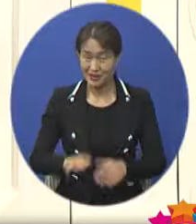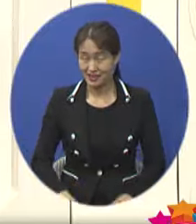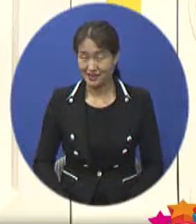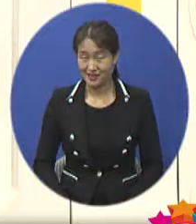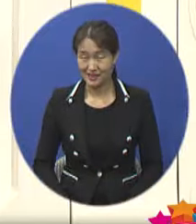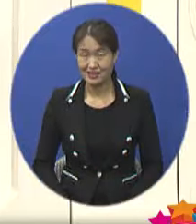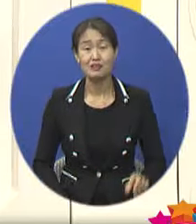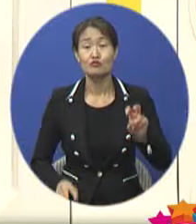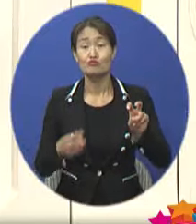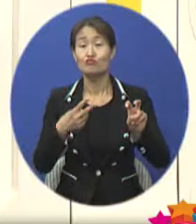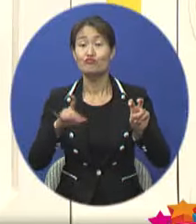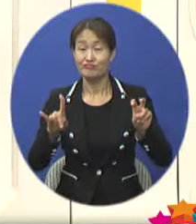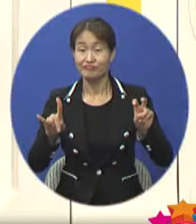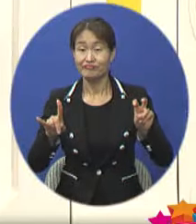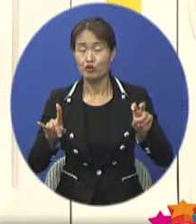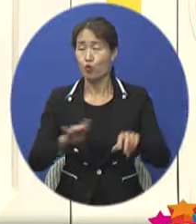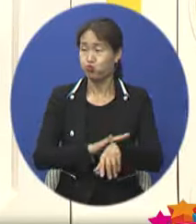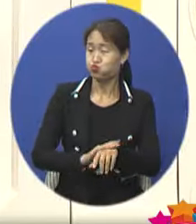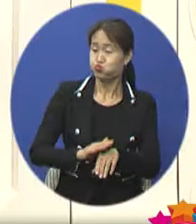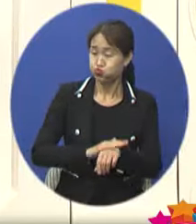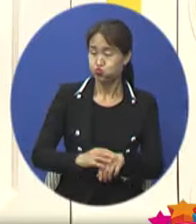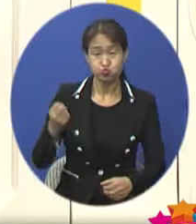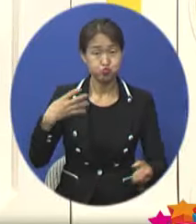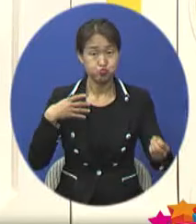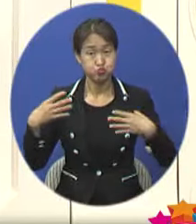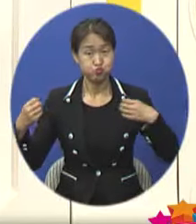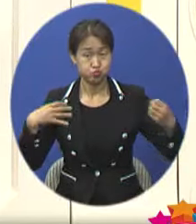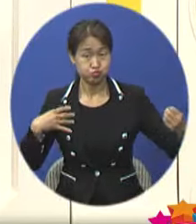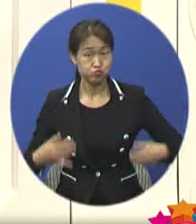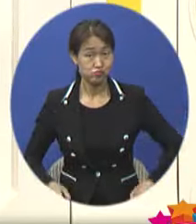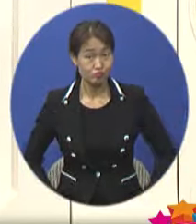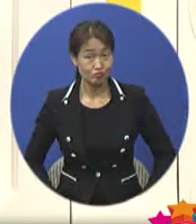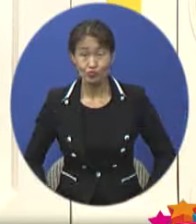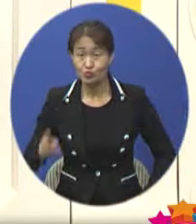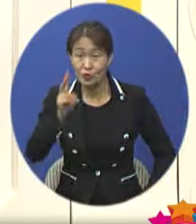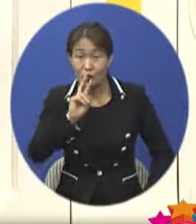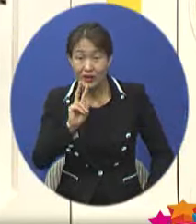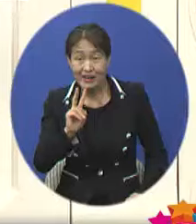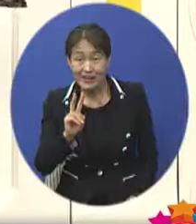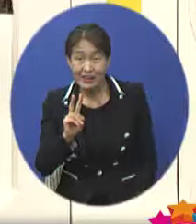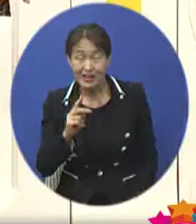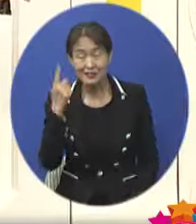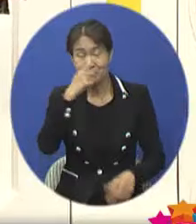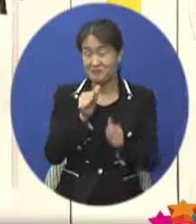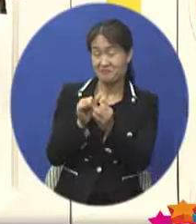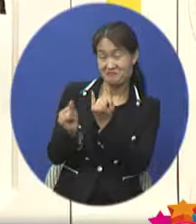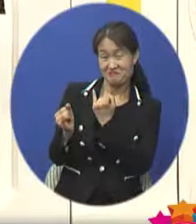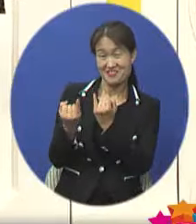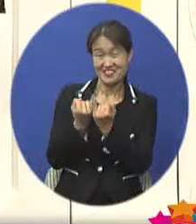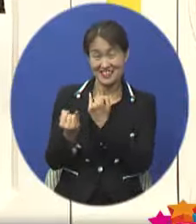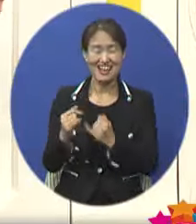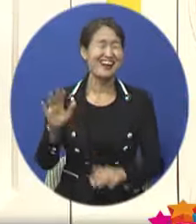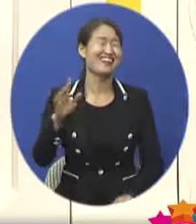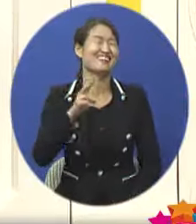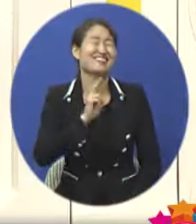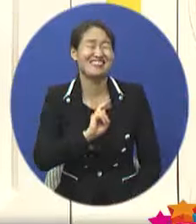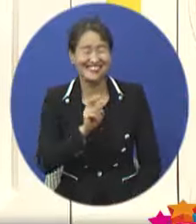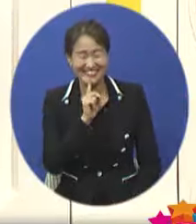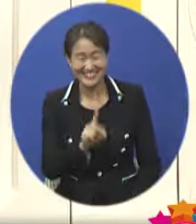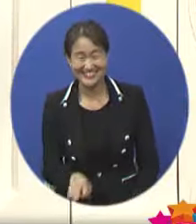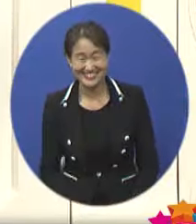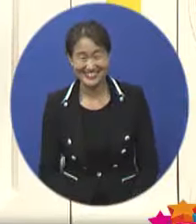20대는 저 그래도 네. 네. 깨한다고 소리 들었어요. 아, 뭐 노래를 깨한다고 했어요? 인물이 예. 깨한다고 했어요? 예. 노래를요.